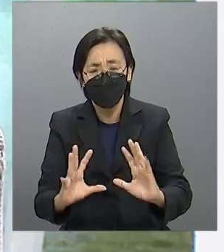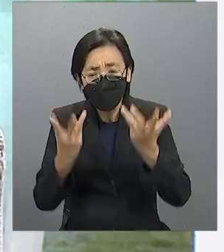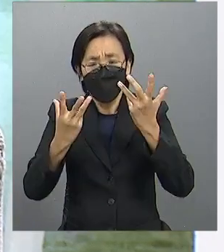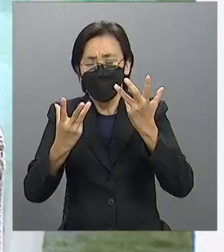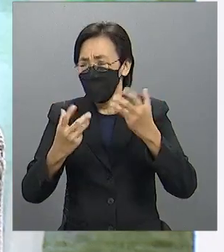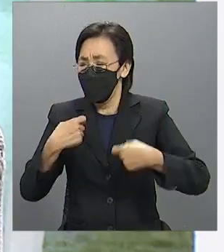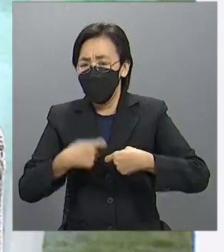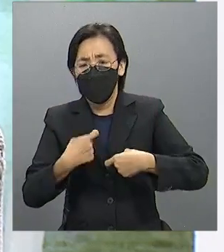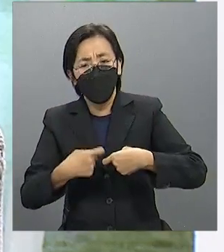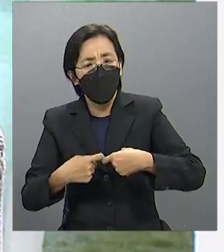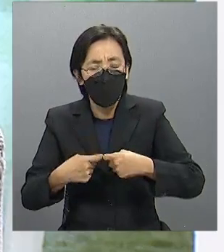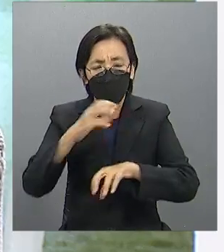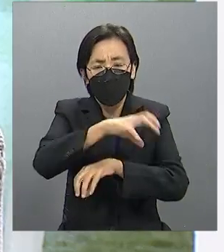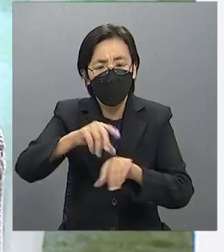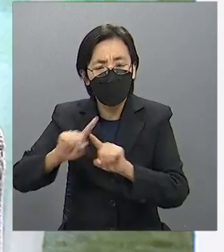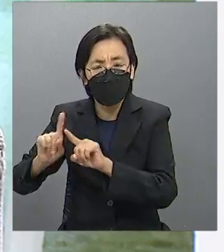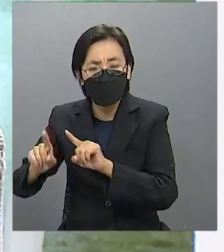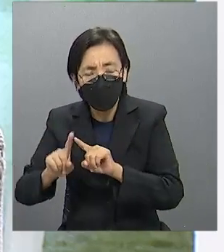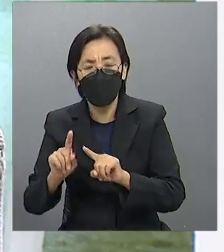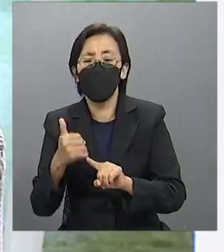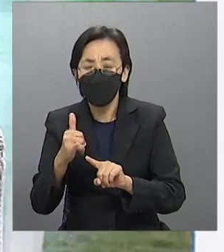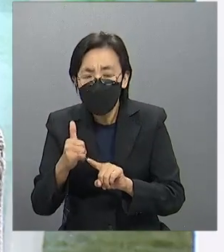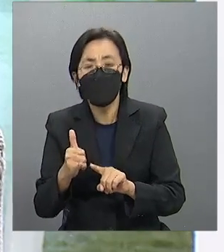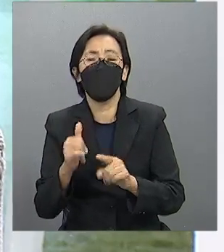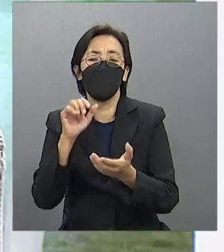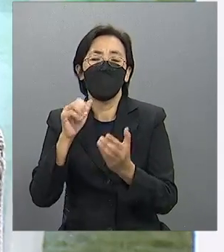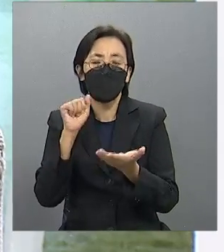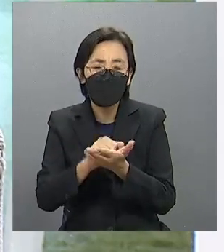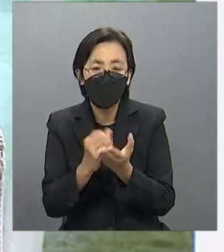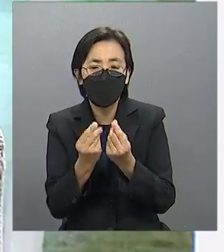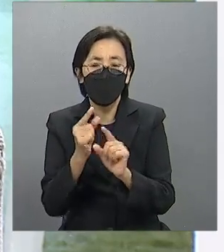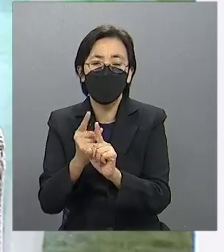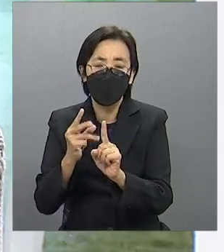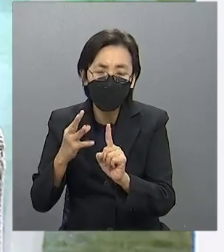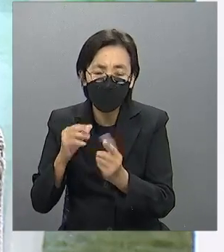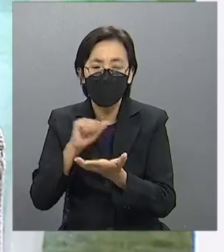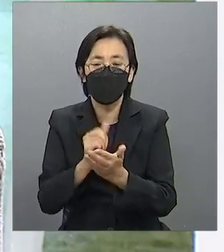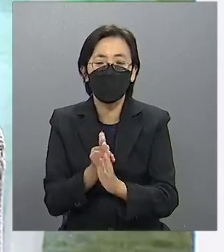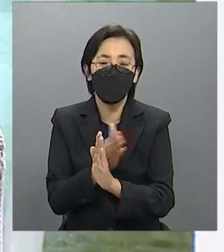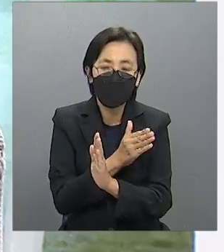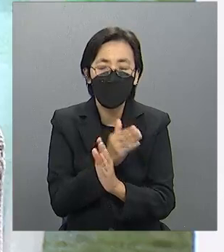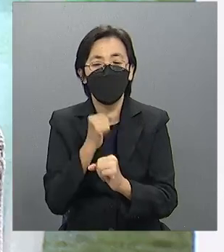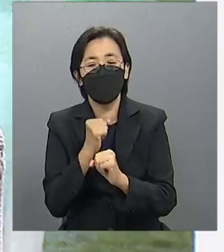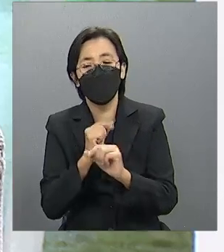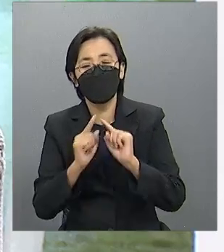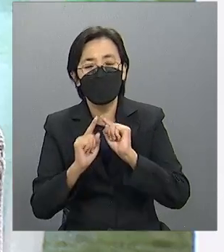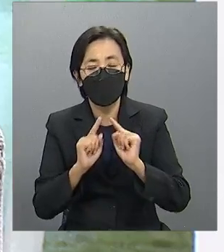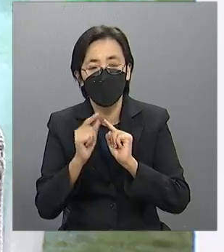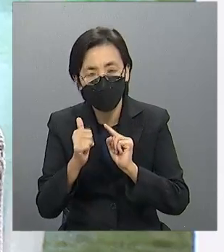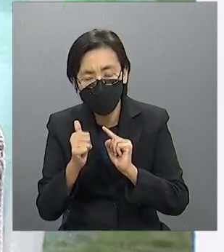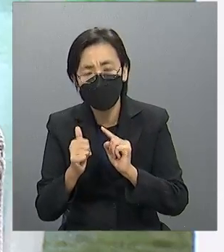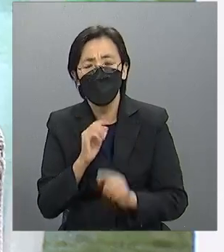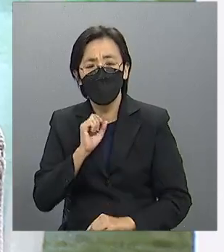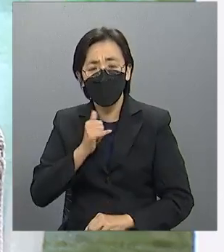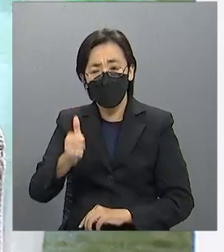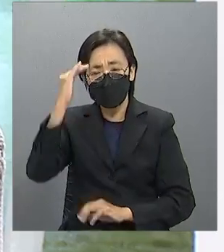งานเองอจจะตองมีการเปิดรับบัตรคิ้วก็ๆ้องจ้องลวงหนาก่อนหรือแกระทั่ง ถ้เกิดวจะต้องไปแ้งความกต้เป็นการเดินทีอกไปนอก